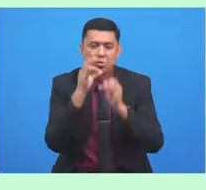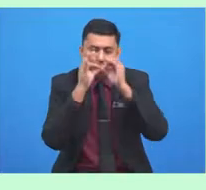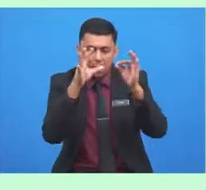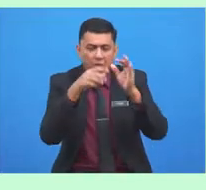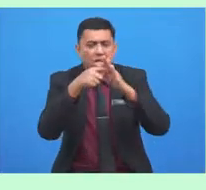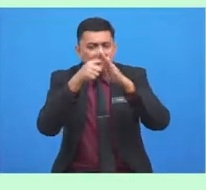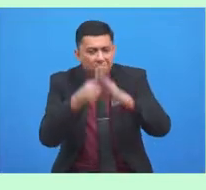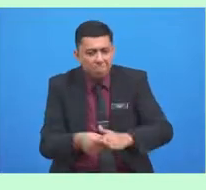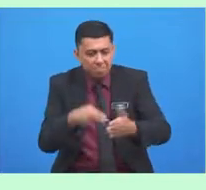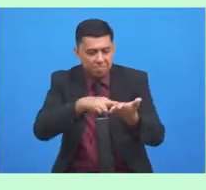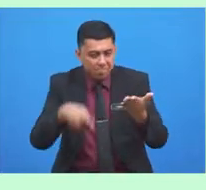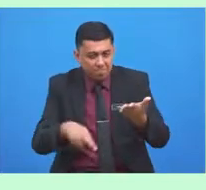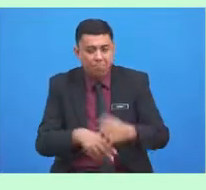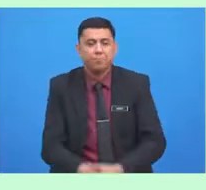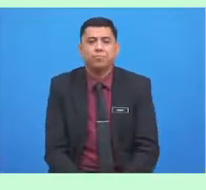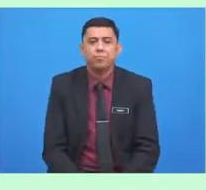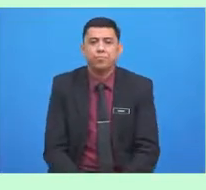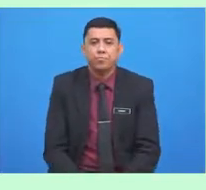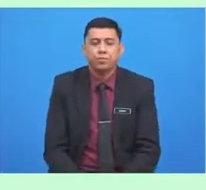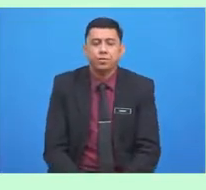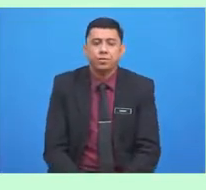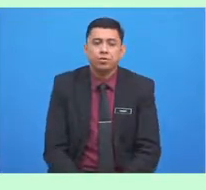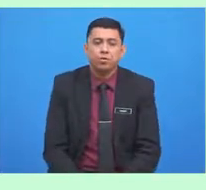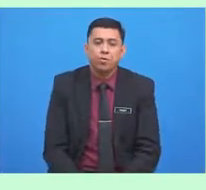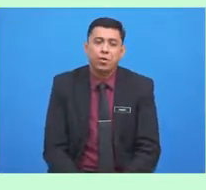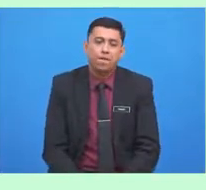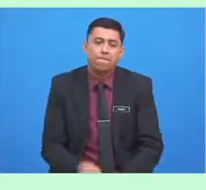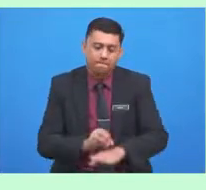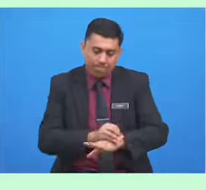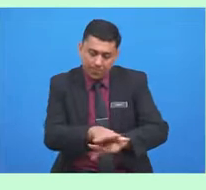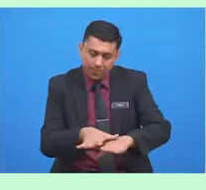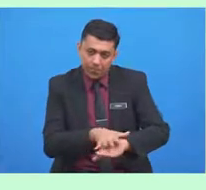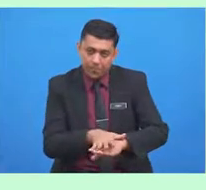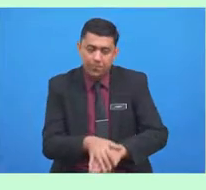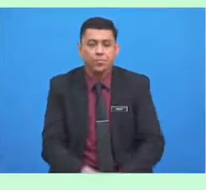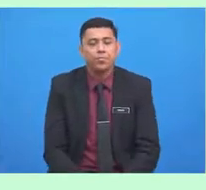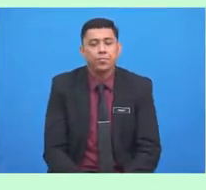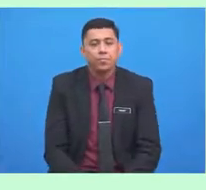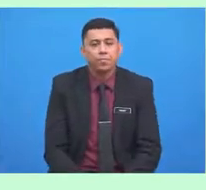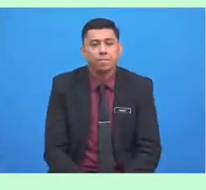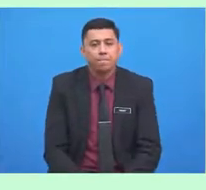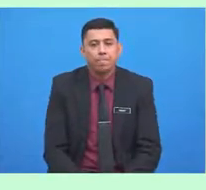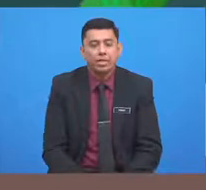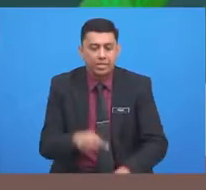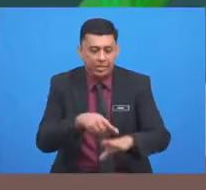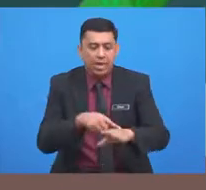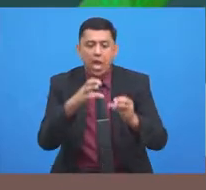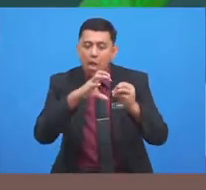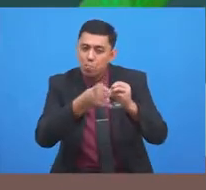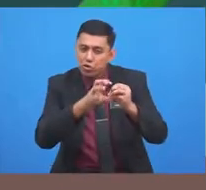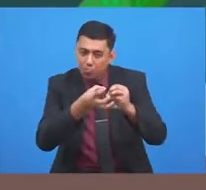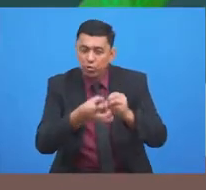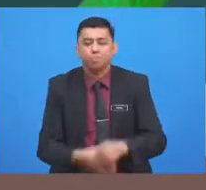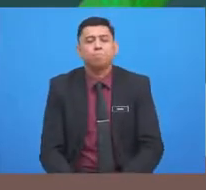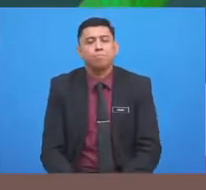tekanan rendah. Daya cerun tekanan pula dipengaruhi oleh suhu di atmosfera.